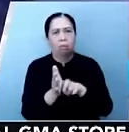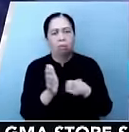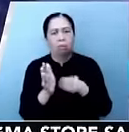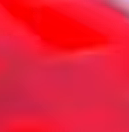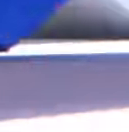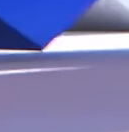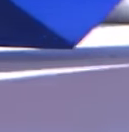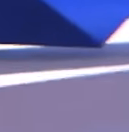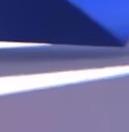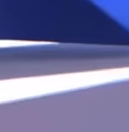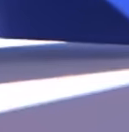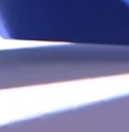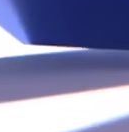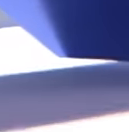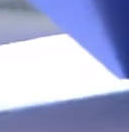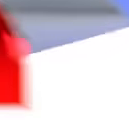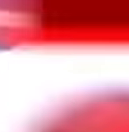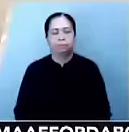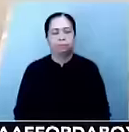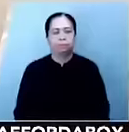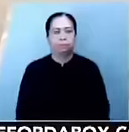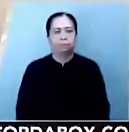si Maki Pulido.